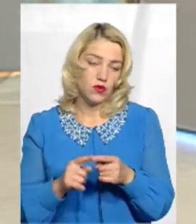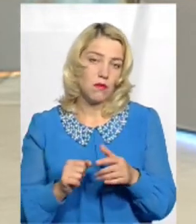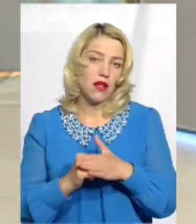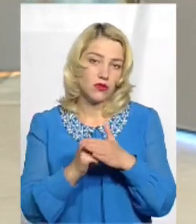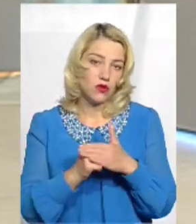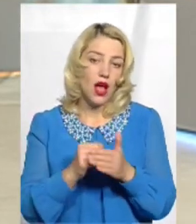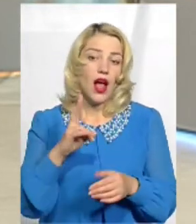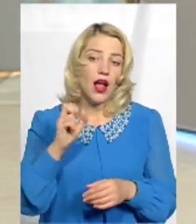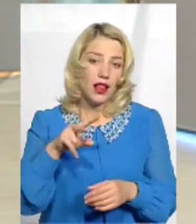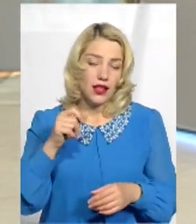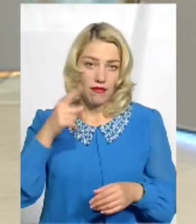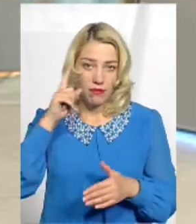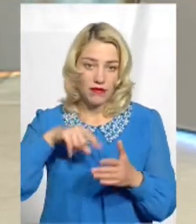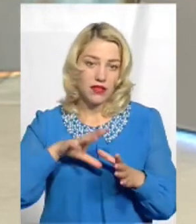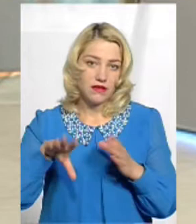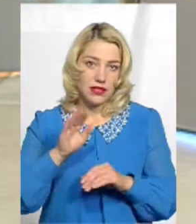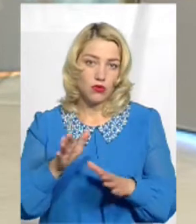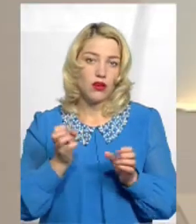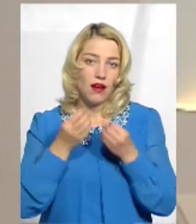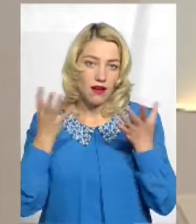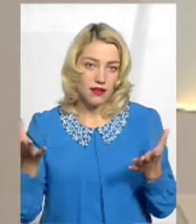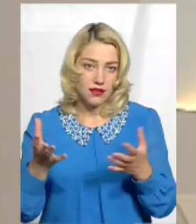базу. Але впевнений, що все буде гаразд.